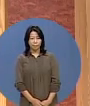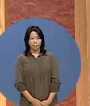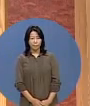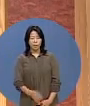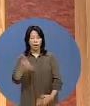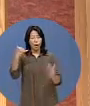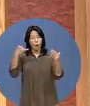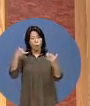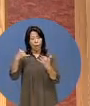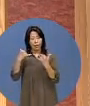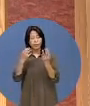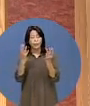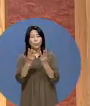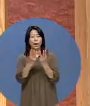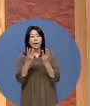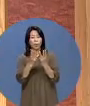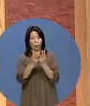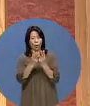ファックス